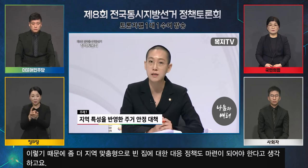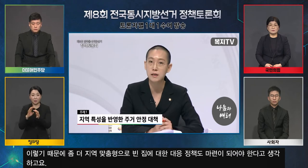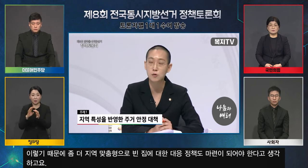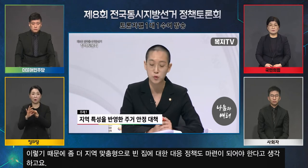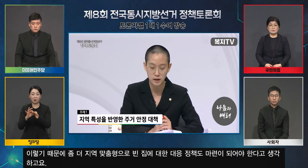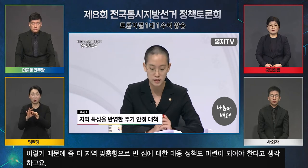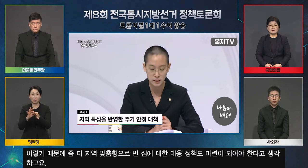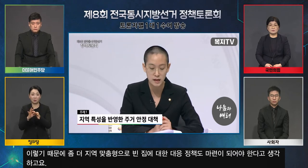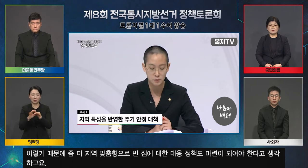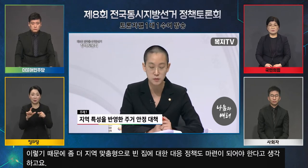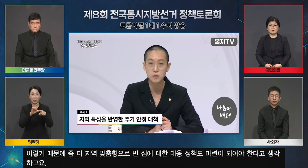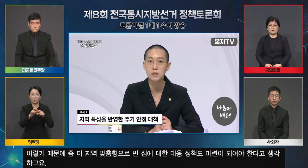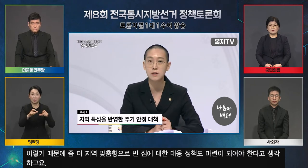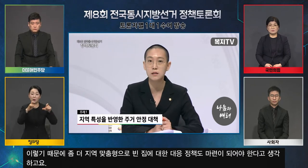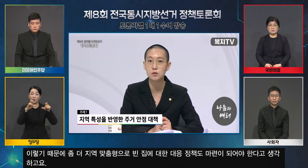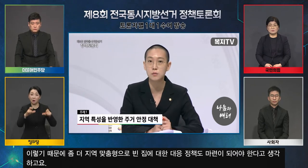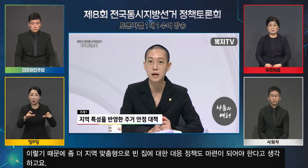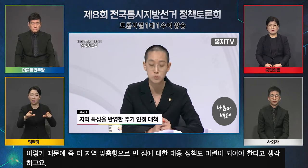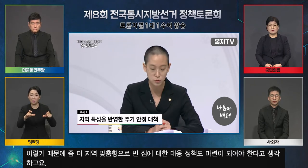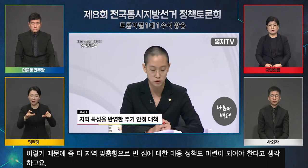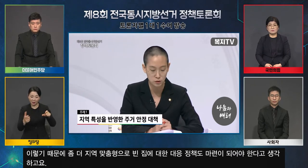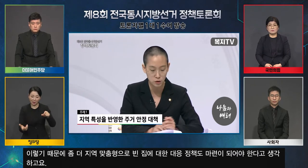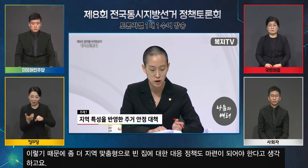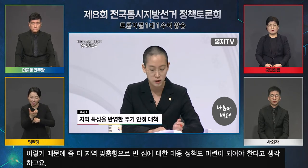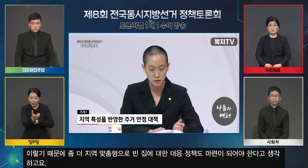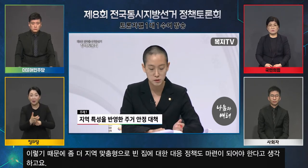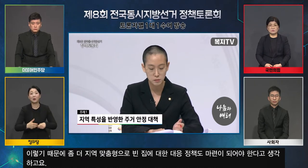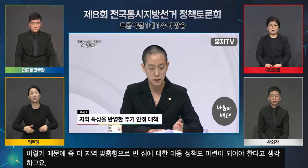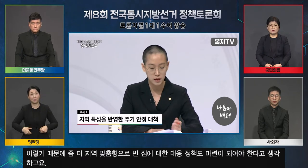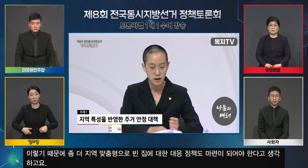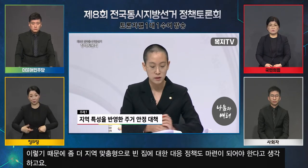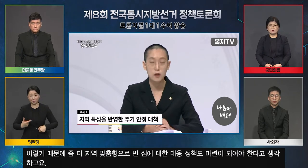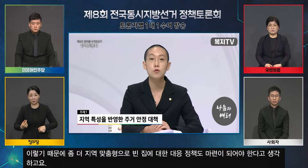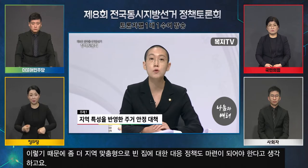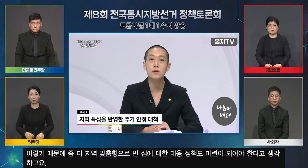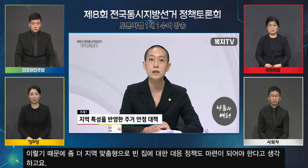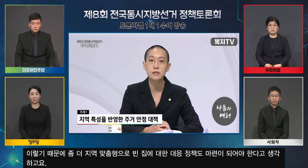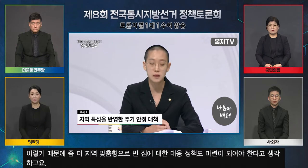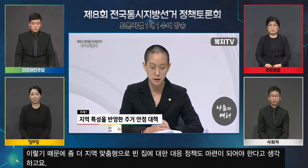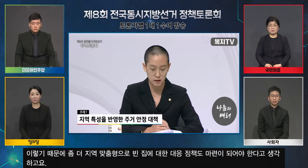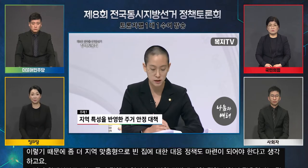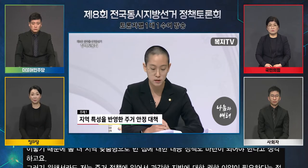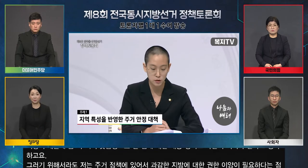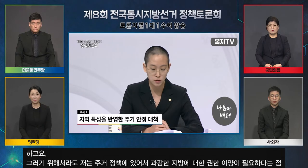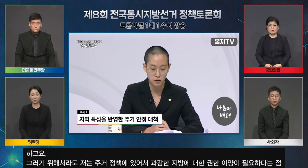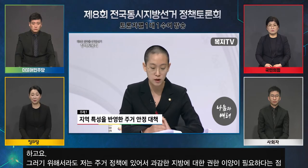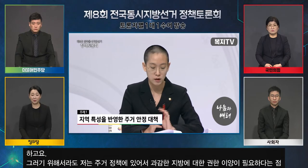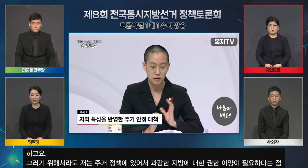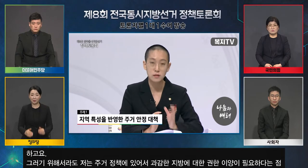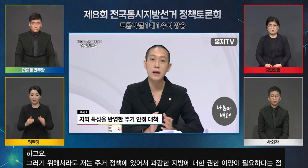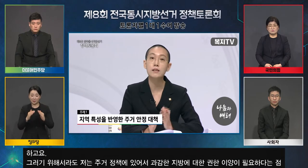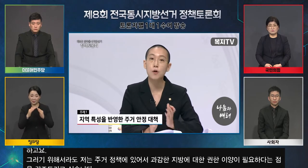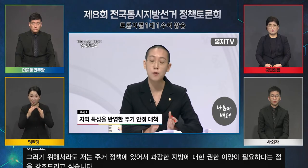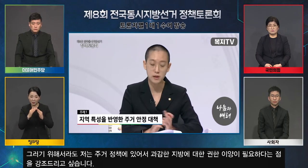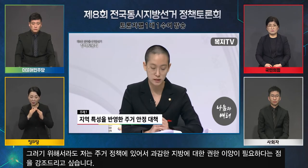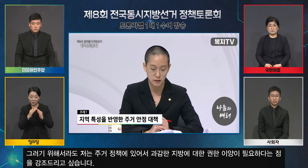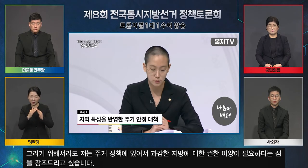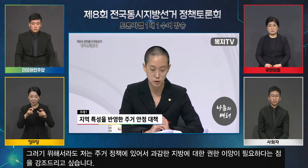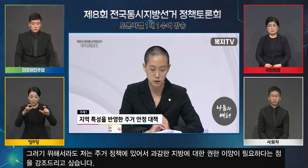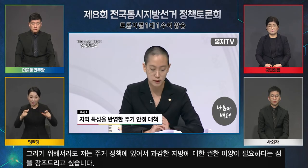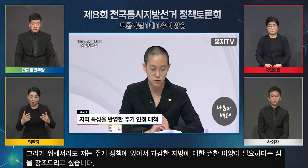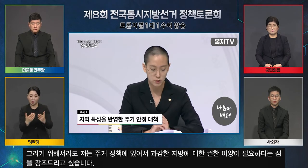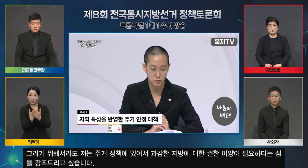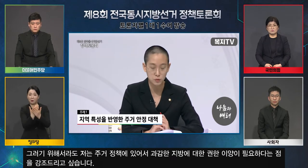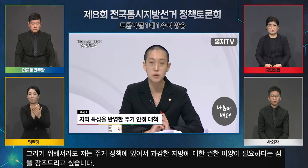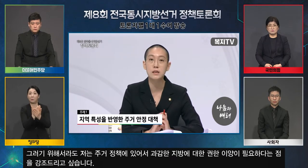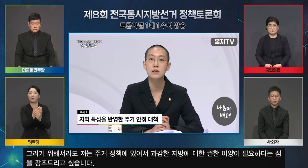지방에 대한 권한의 이양이 필요하다는 점을 강조드리고 싶습니다. 대규모의 택지 개발을 해서 한 결과가